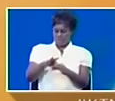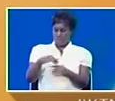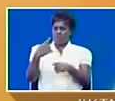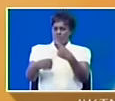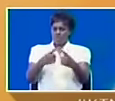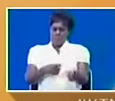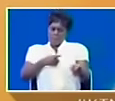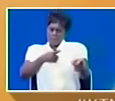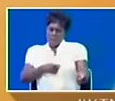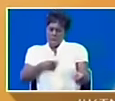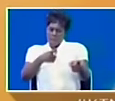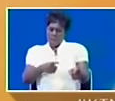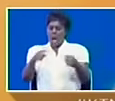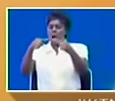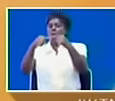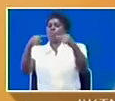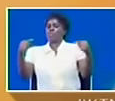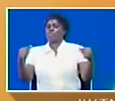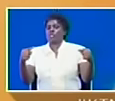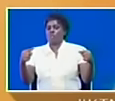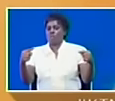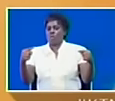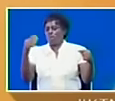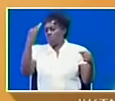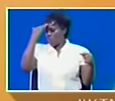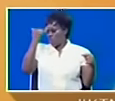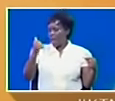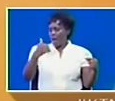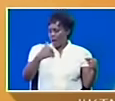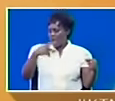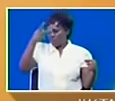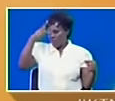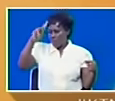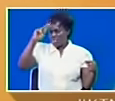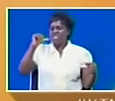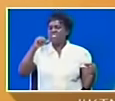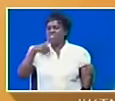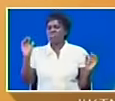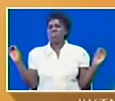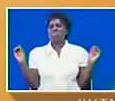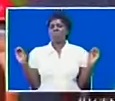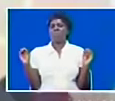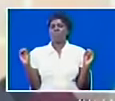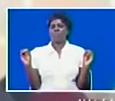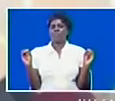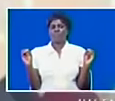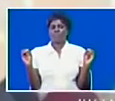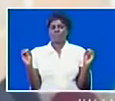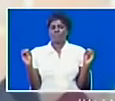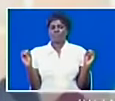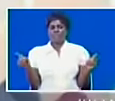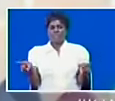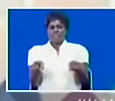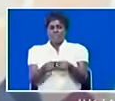wameendeleza shutuma dhidi ya muungano wa upinzani wa NASA kwa kile wanasema hawana lolote jipya kwa Wakenya. Na vile vile